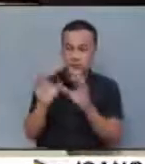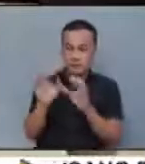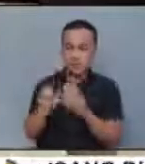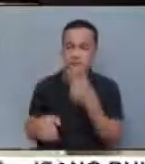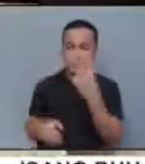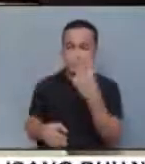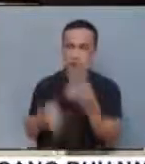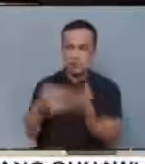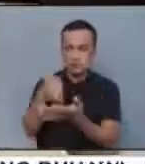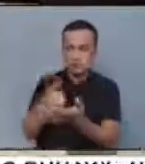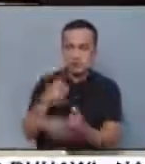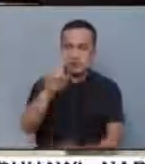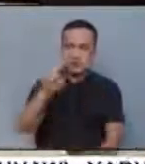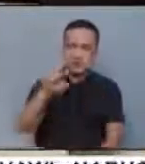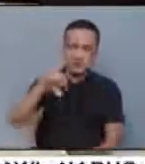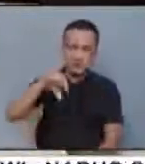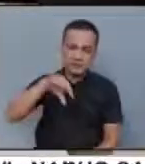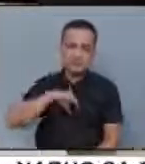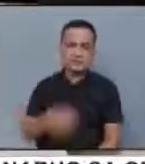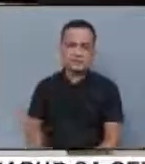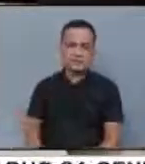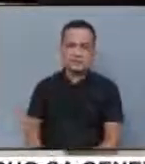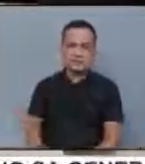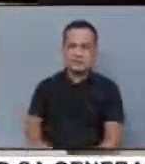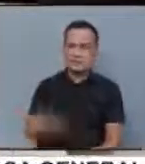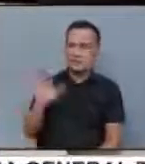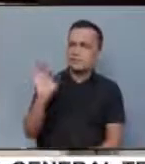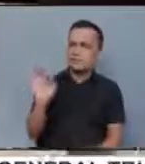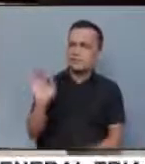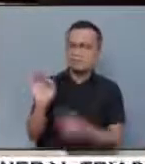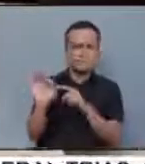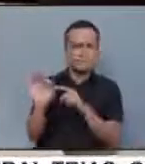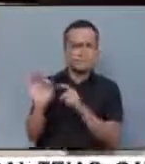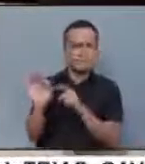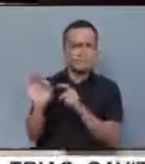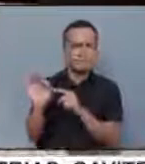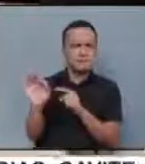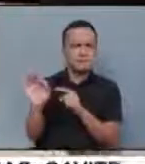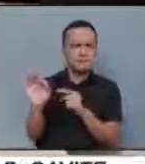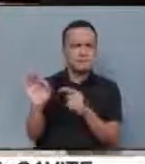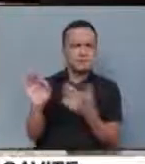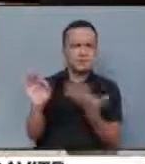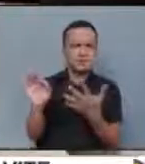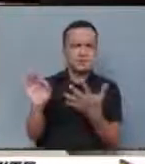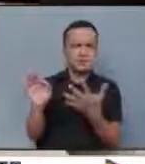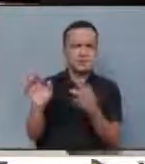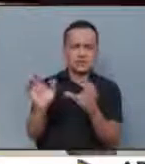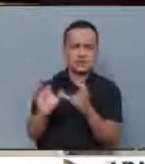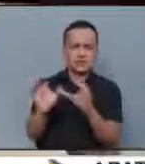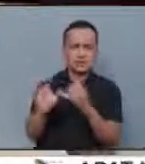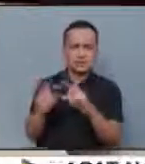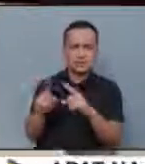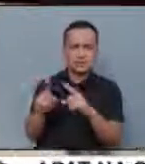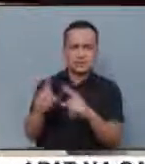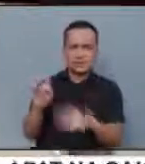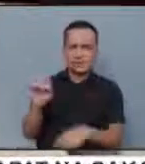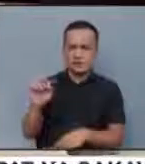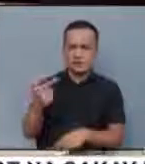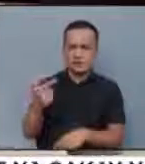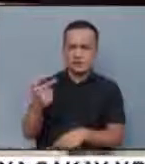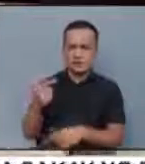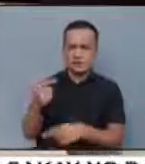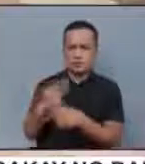medal. Yung siyang po, ano, panay, wala po siyang certificate, pero may mga dog product po.